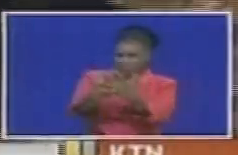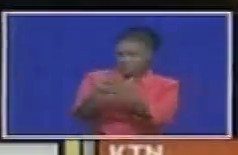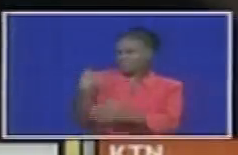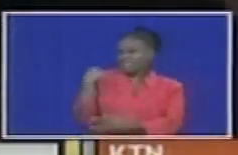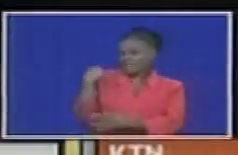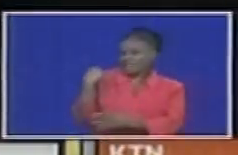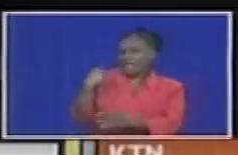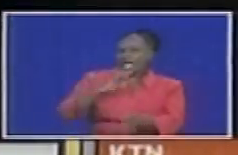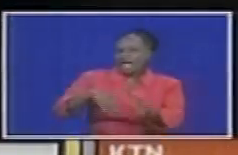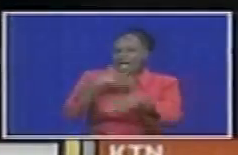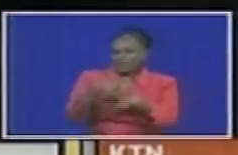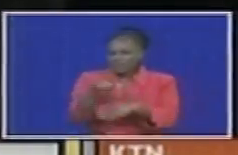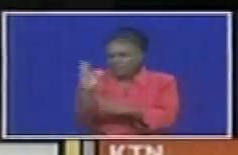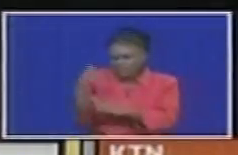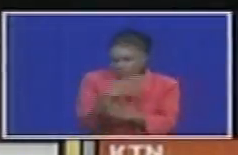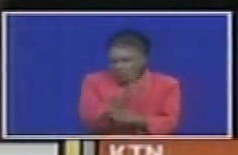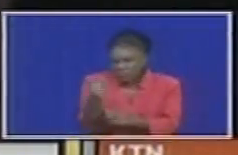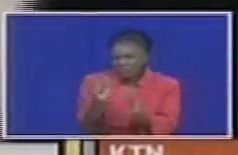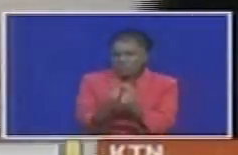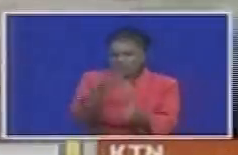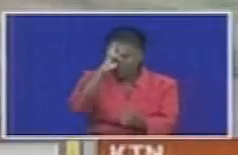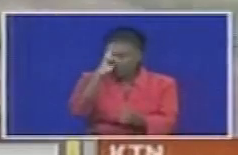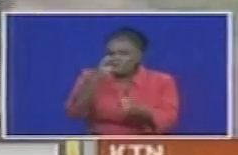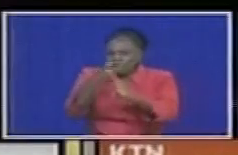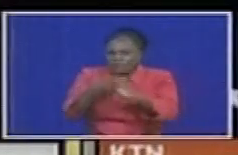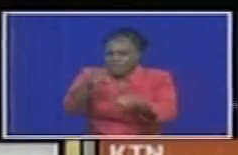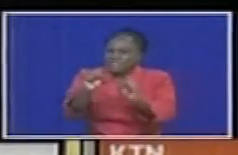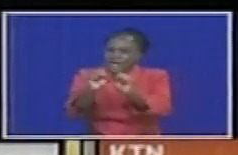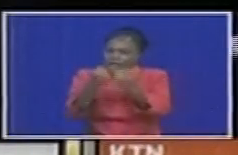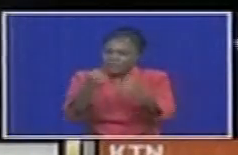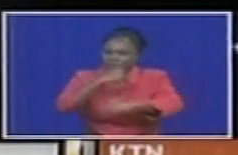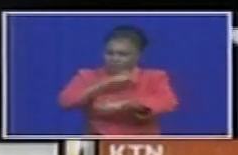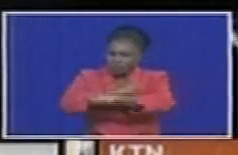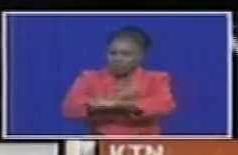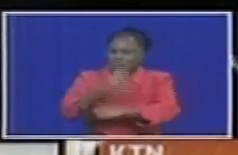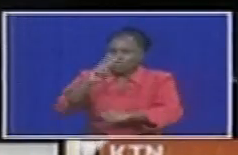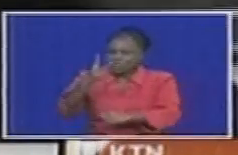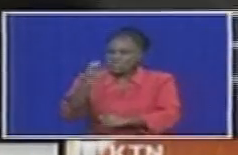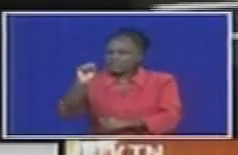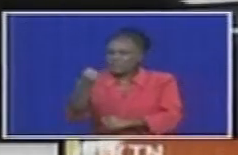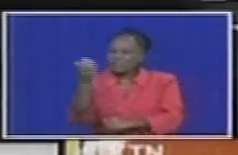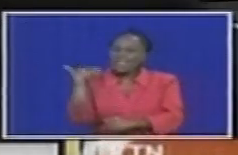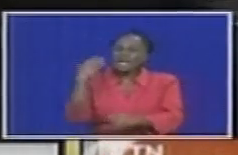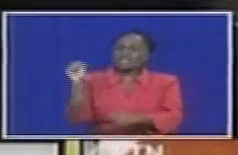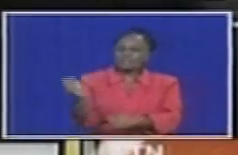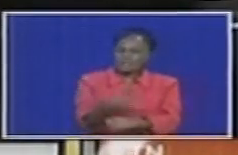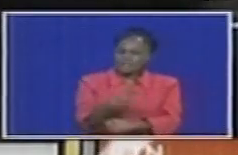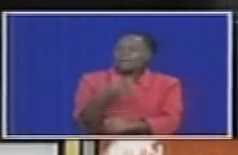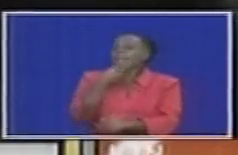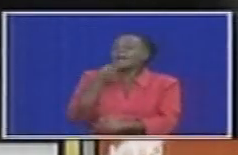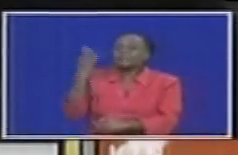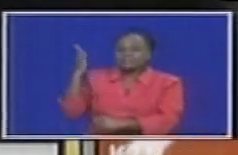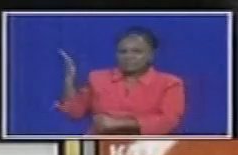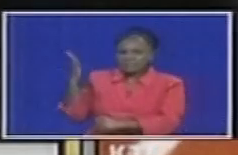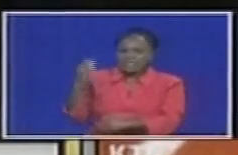baada ya mchezo wa paka na panya na polisi. Tangu kisa hicho kitokee shuleni humo tarehe 25 mwezi uliopita wa Machi mwaka